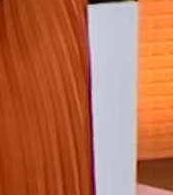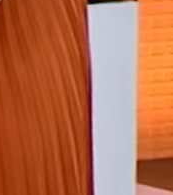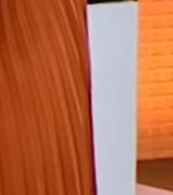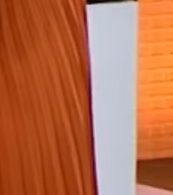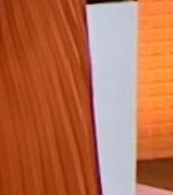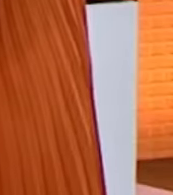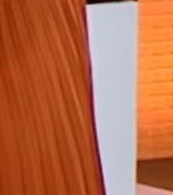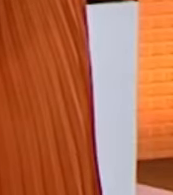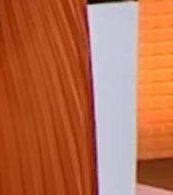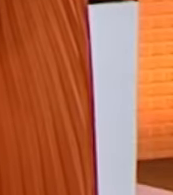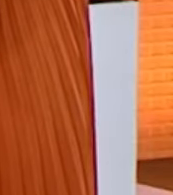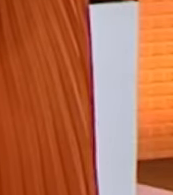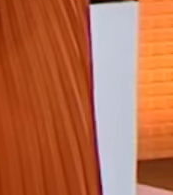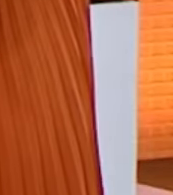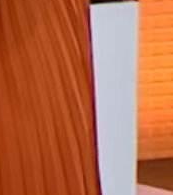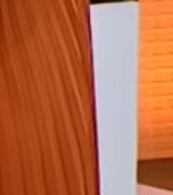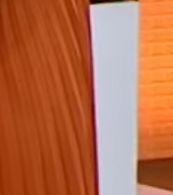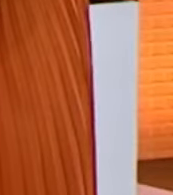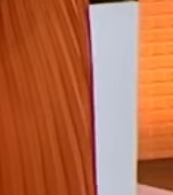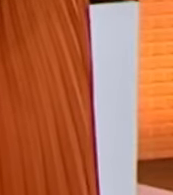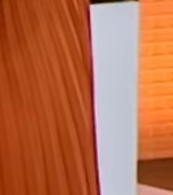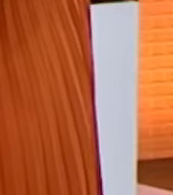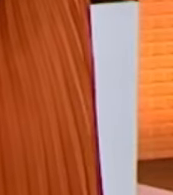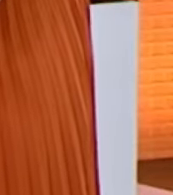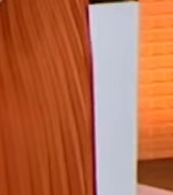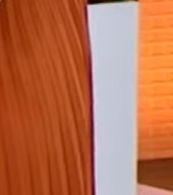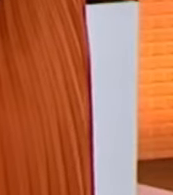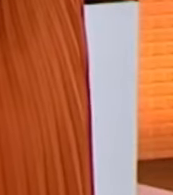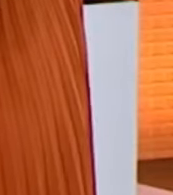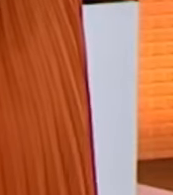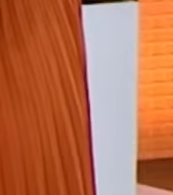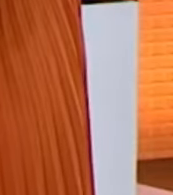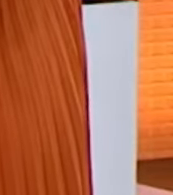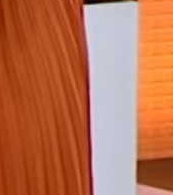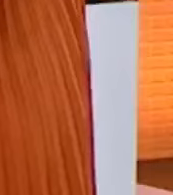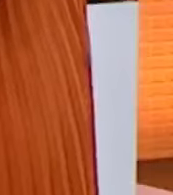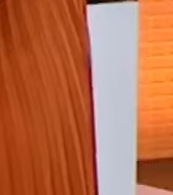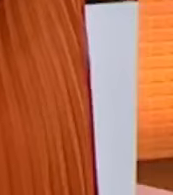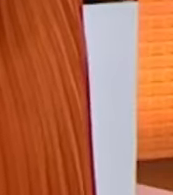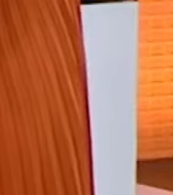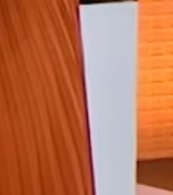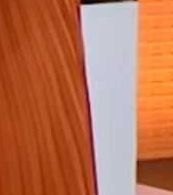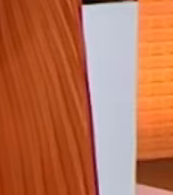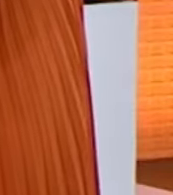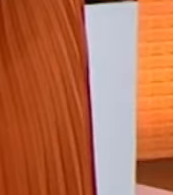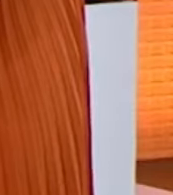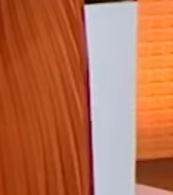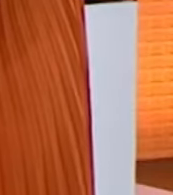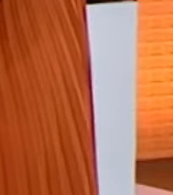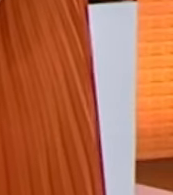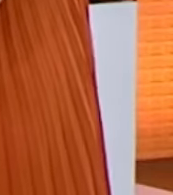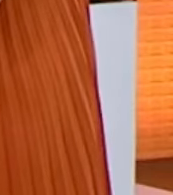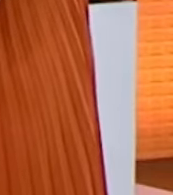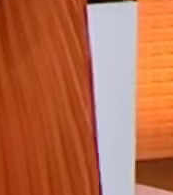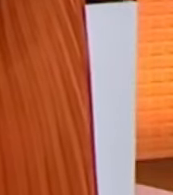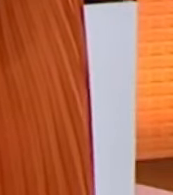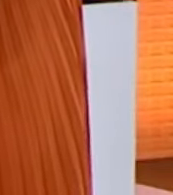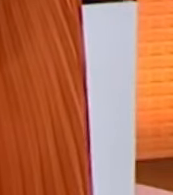Mga kapuso, para una ka sa mga balita, mag-subscribe sa GMA Integrated News sa YouTube. Sa mga kapuso abroad, subaybayan niyo